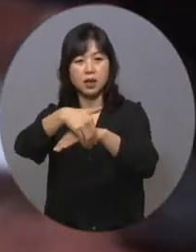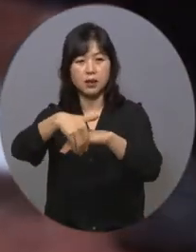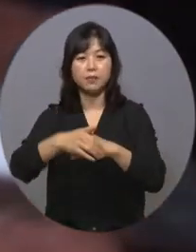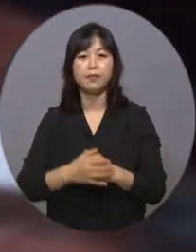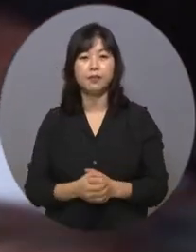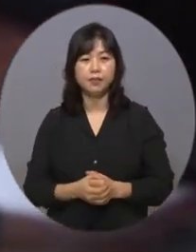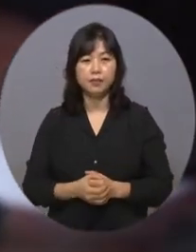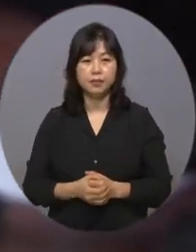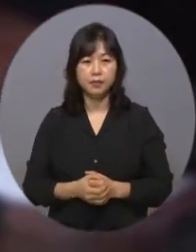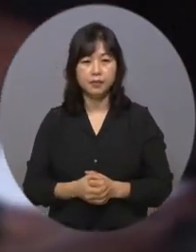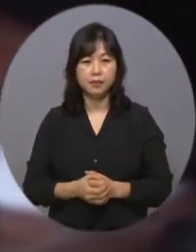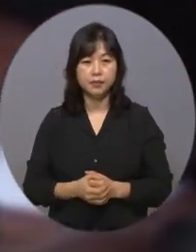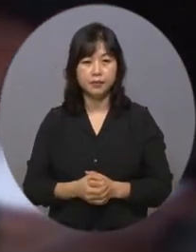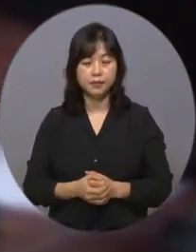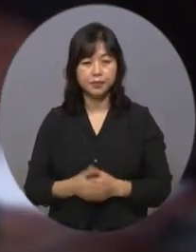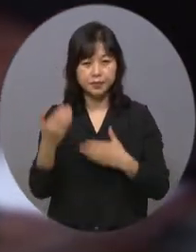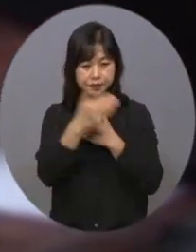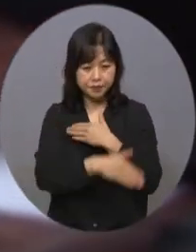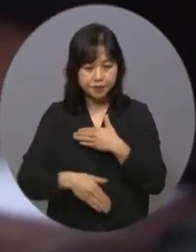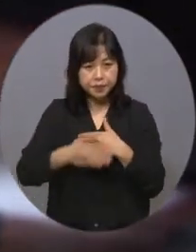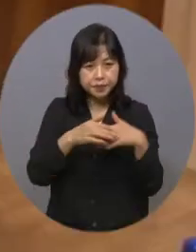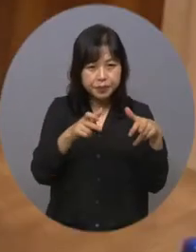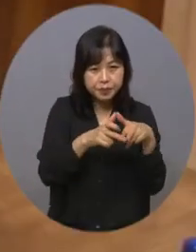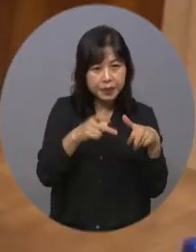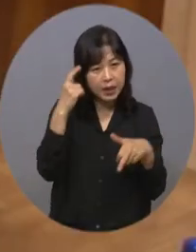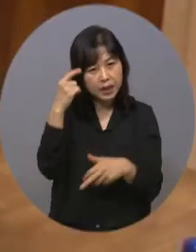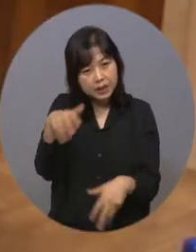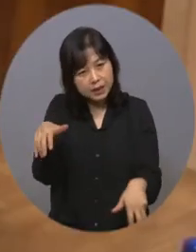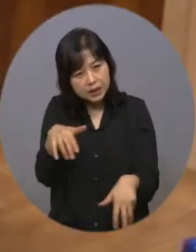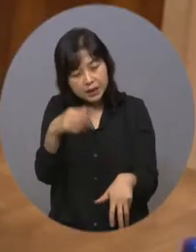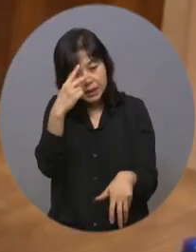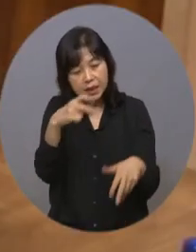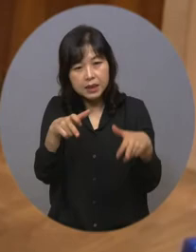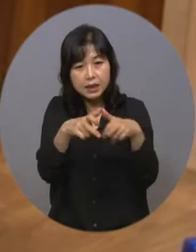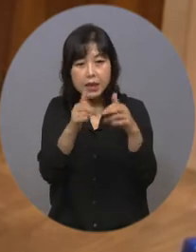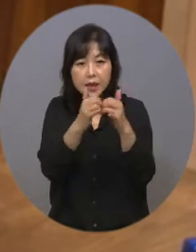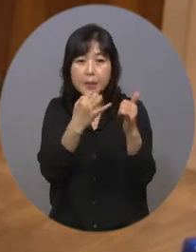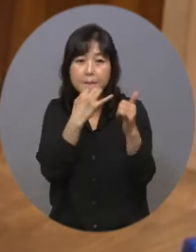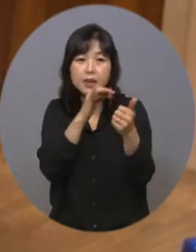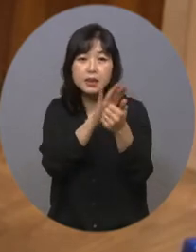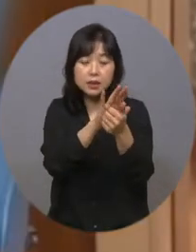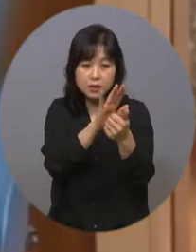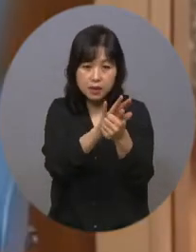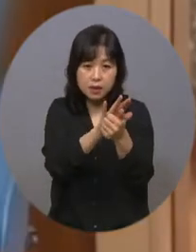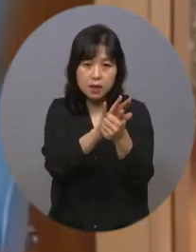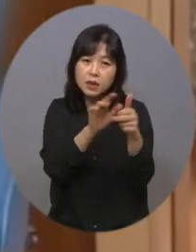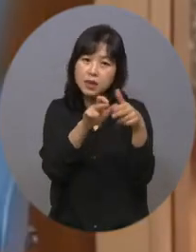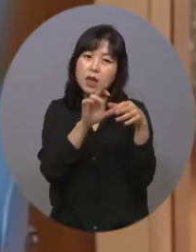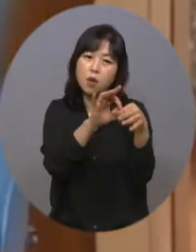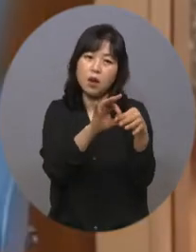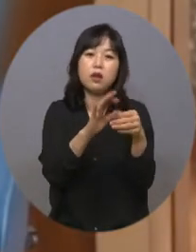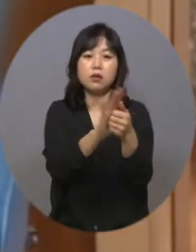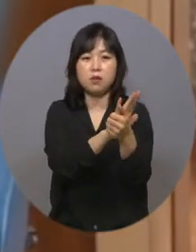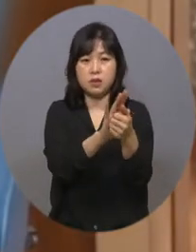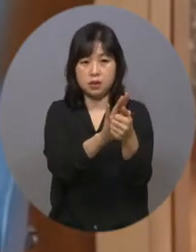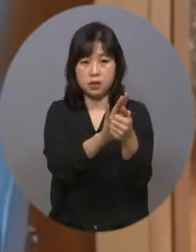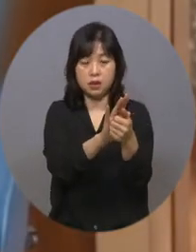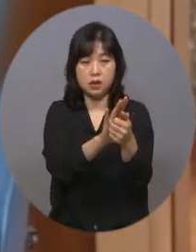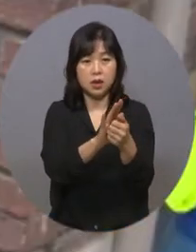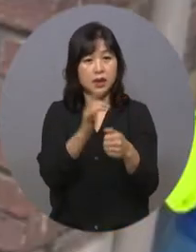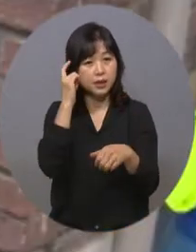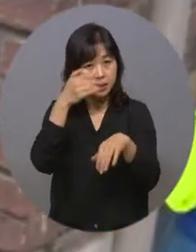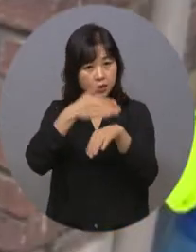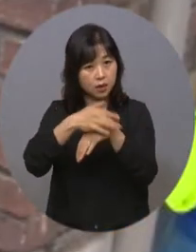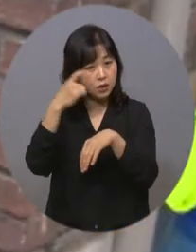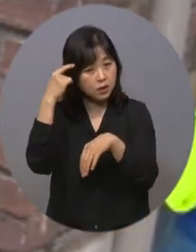우선 기존의 지체 뇌병변 시각장애 유형의 만 제공되던 주장에 관리 서비스를 지적 정신